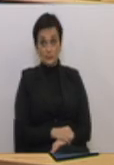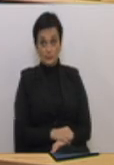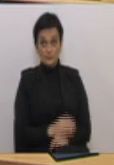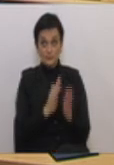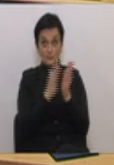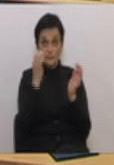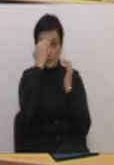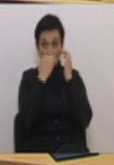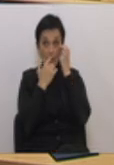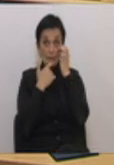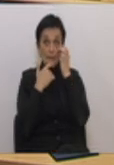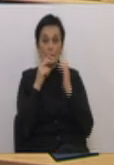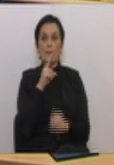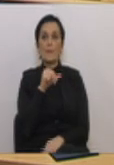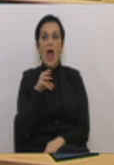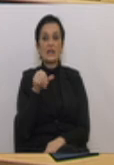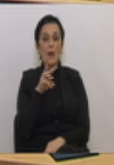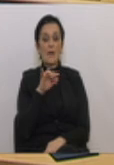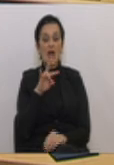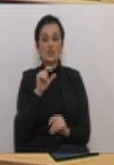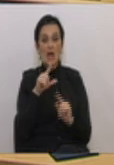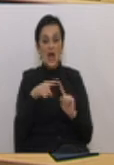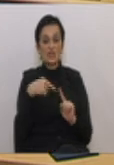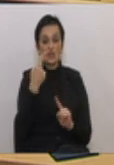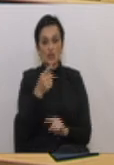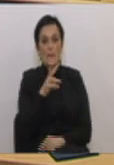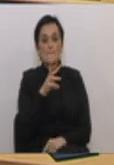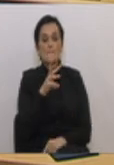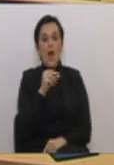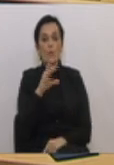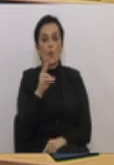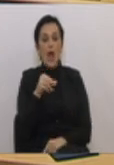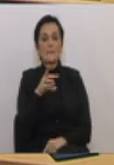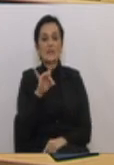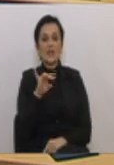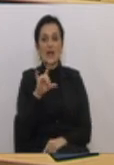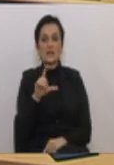Didi madloba batoni Batavanchgalze, shemdeg batoni Mamuka Amdinaradze.